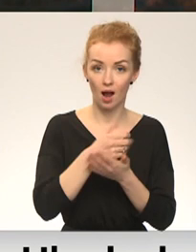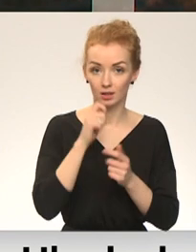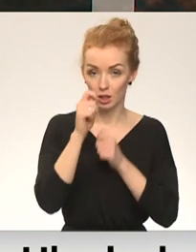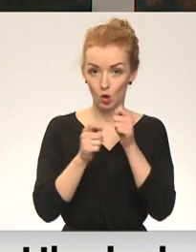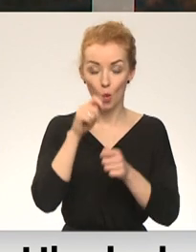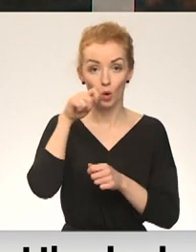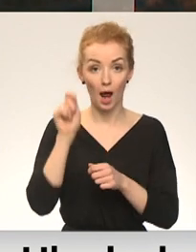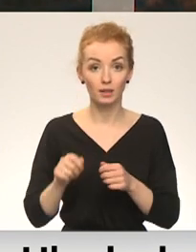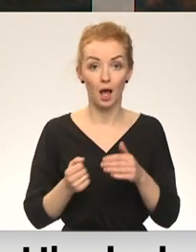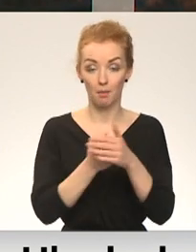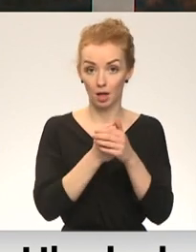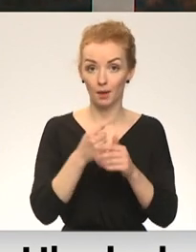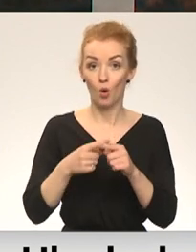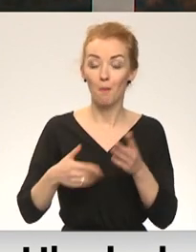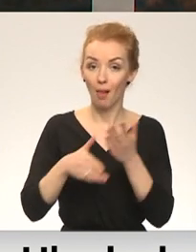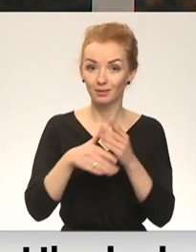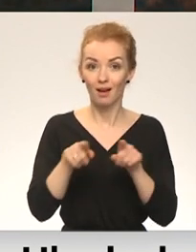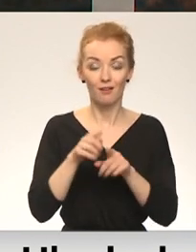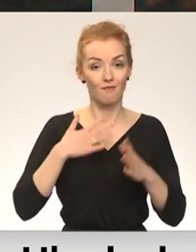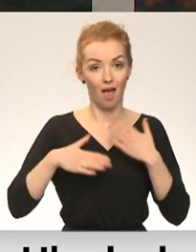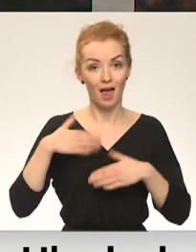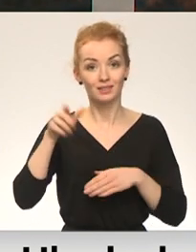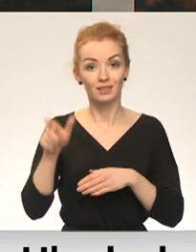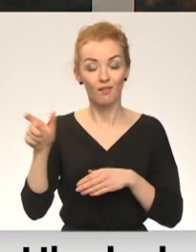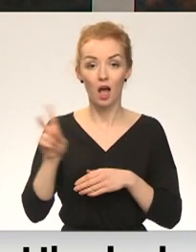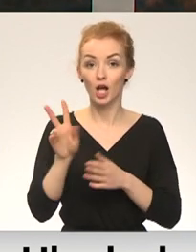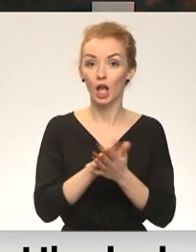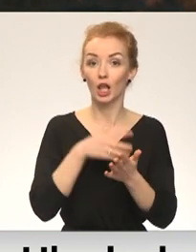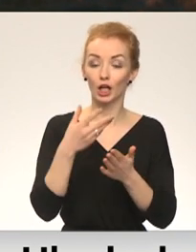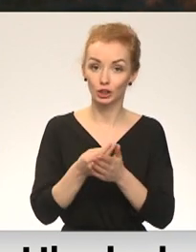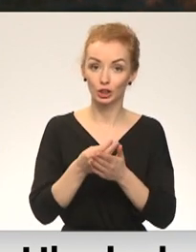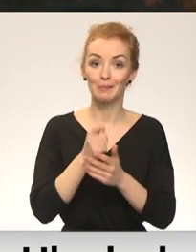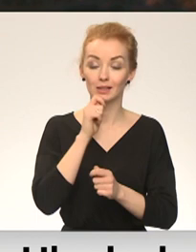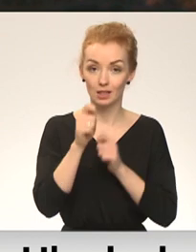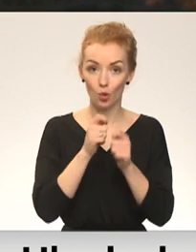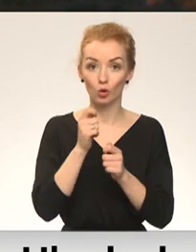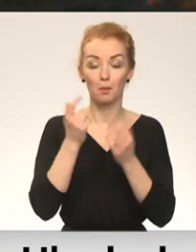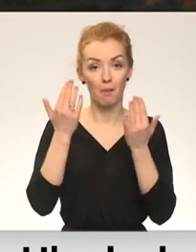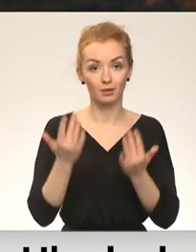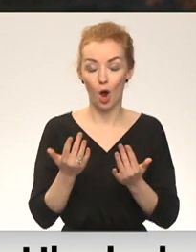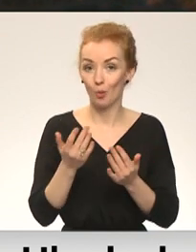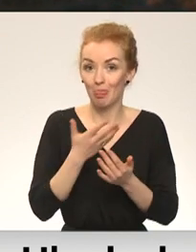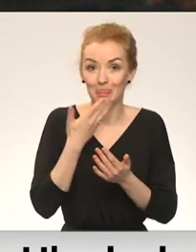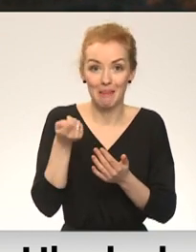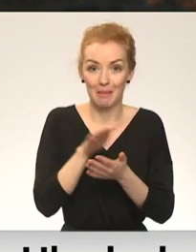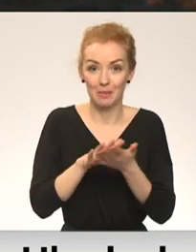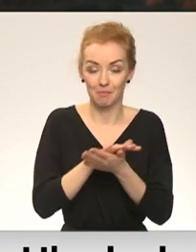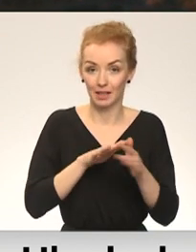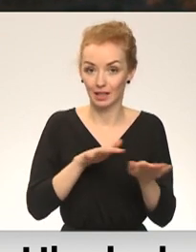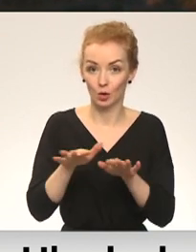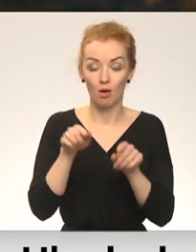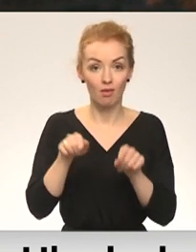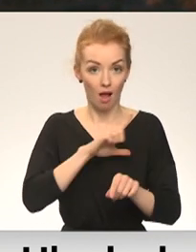Ukrainas atbalstam. Palīdzēt vēlas arī cilvēki, kuri līdz šim ar labdarības pasākumu rīkošanu nav nodarbojušies. Tā